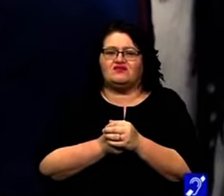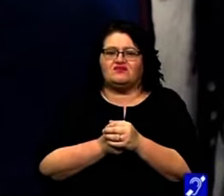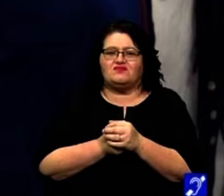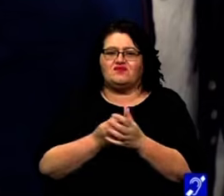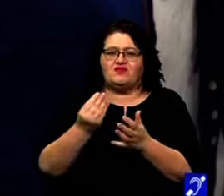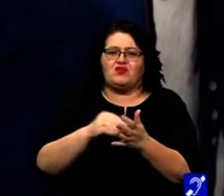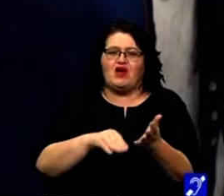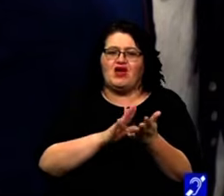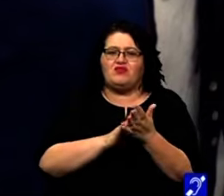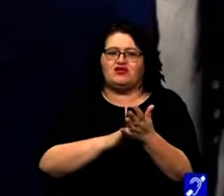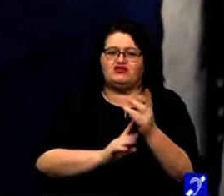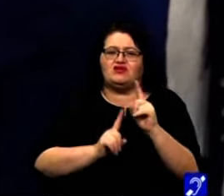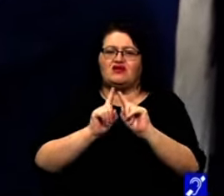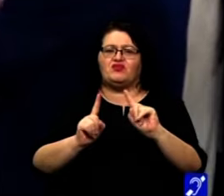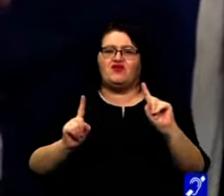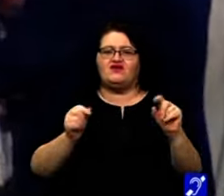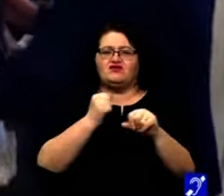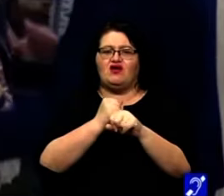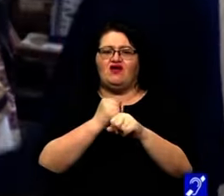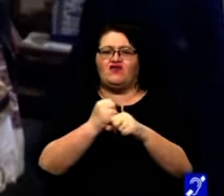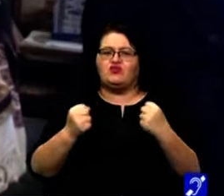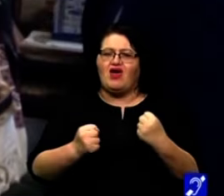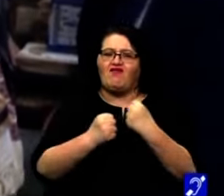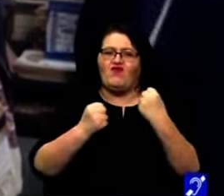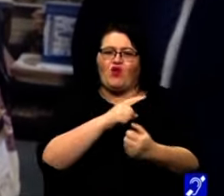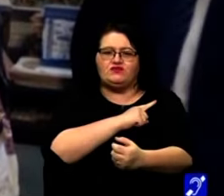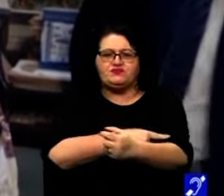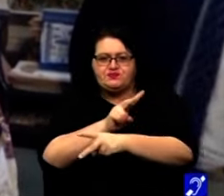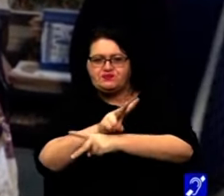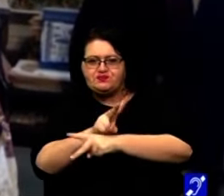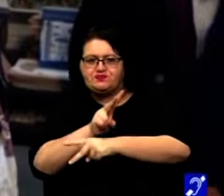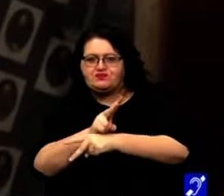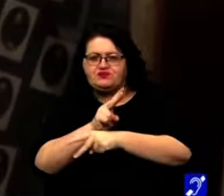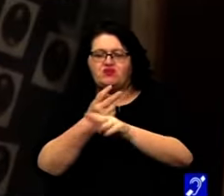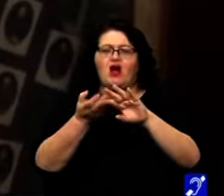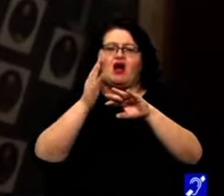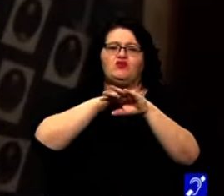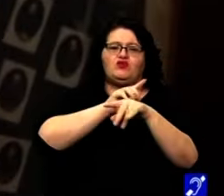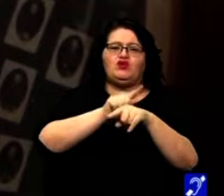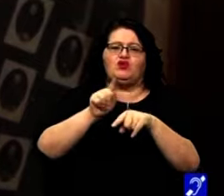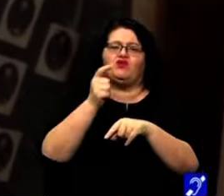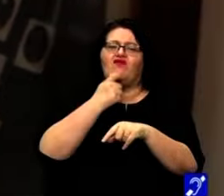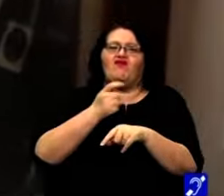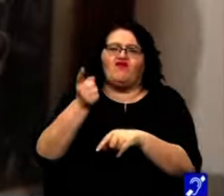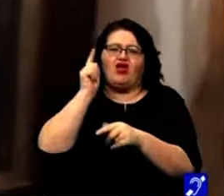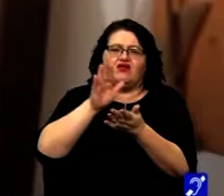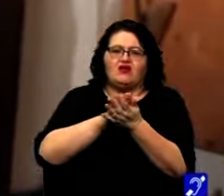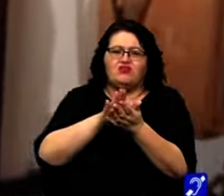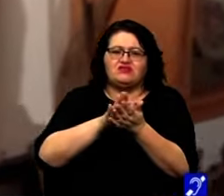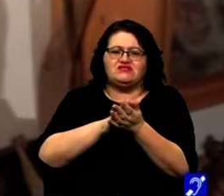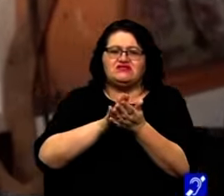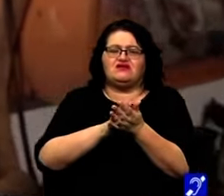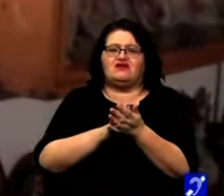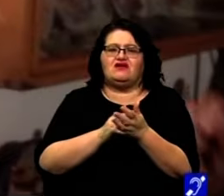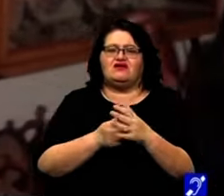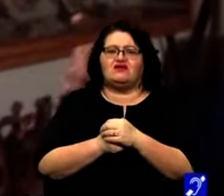nu cred că mai apreciază, însă domnul profesor a făcut un efort și a adunat atâtea lucruri vechi, foarte vechi, cât